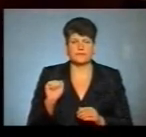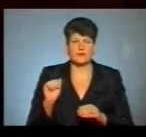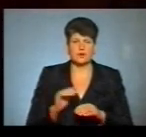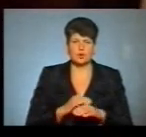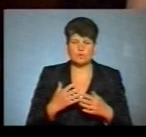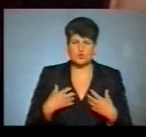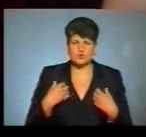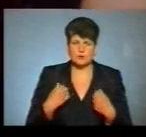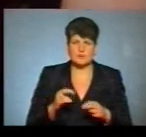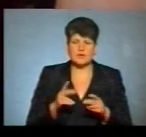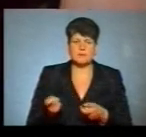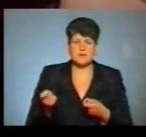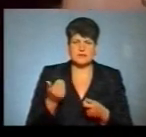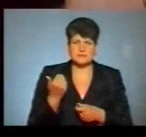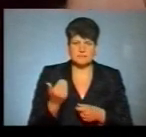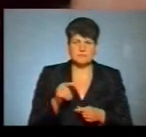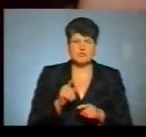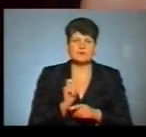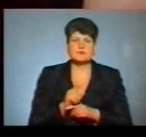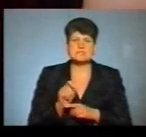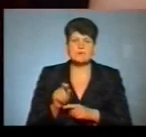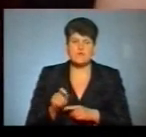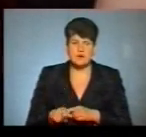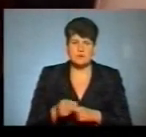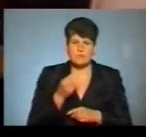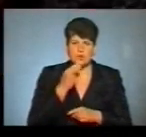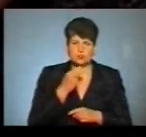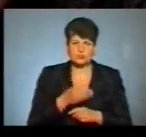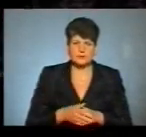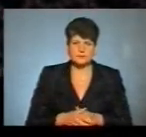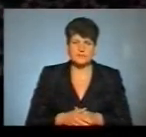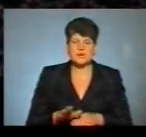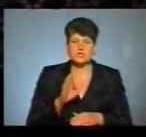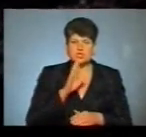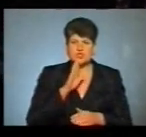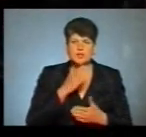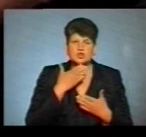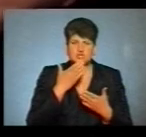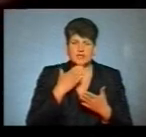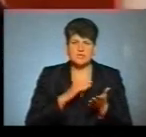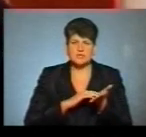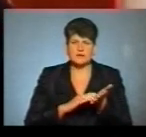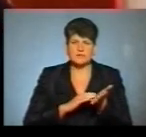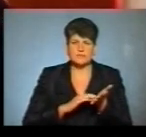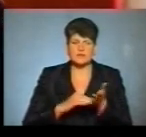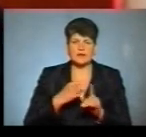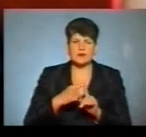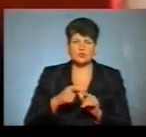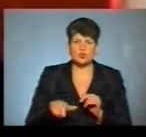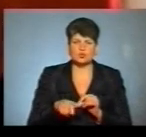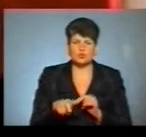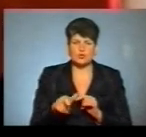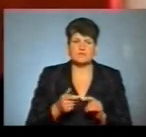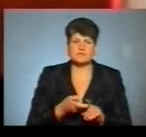Доброго здоровечка. Я принесла вам те, що ви замовляли. Продукти. Жінка читає шрифтом Брайля про хресну дорогу.